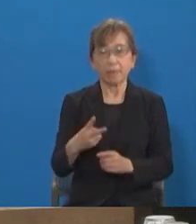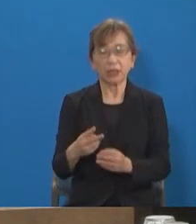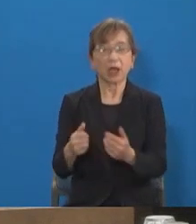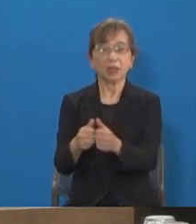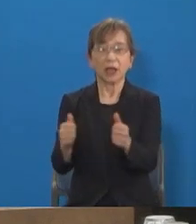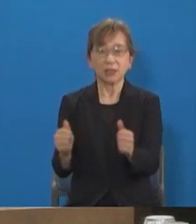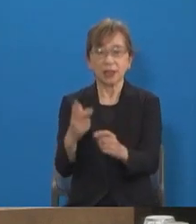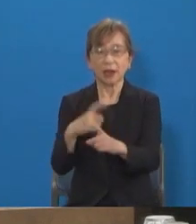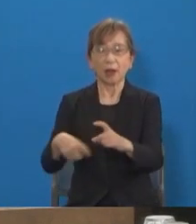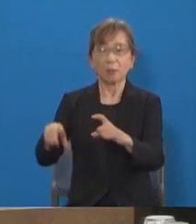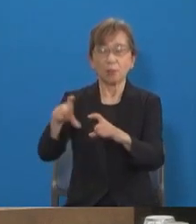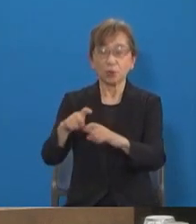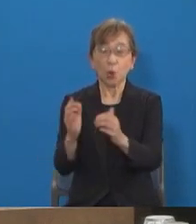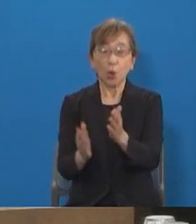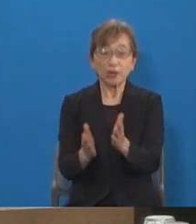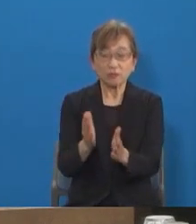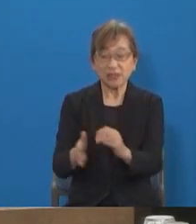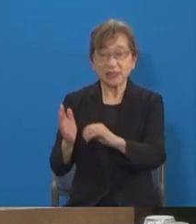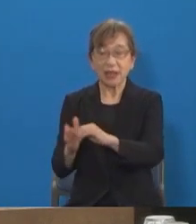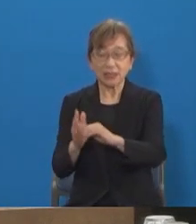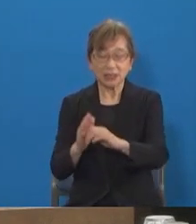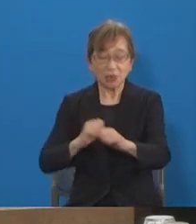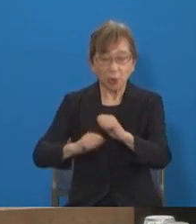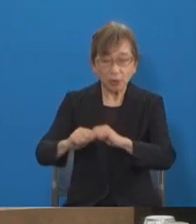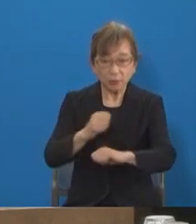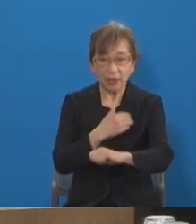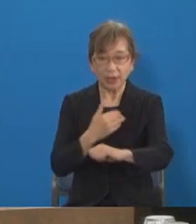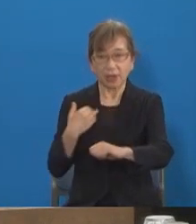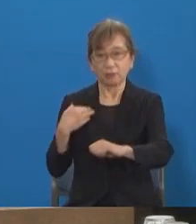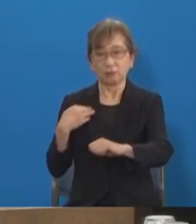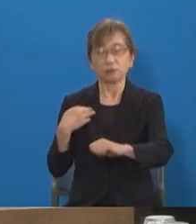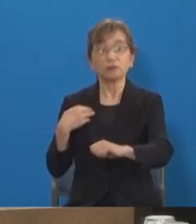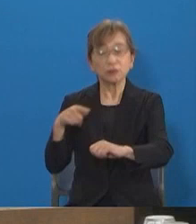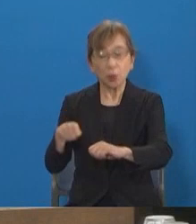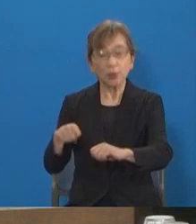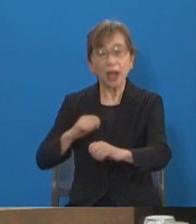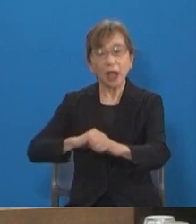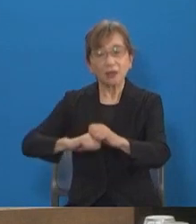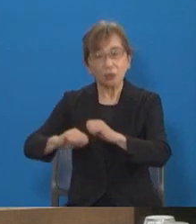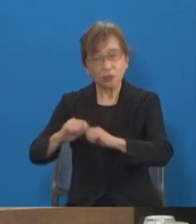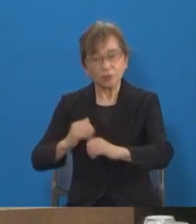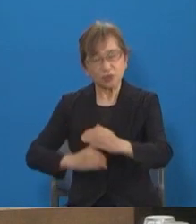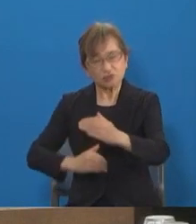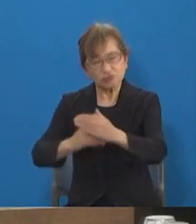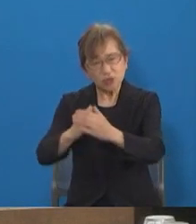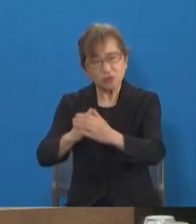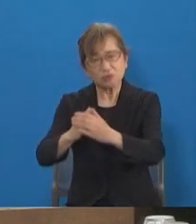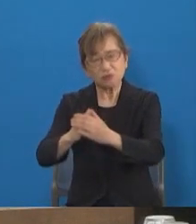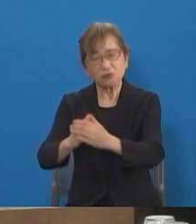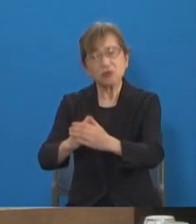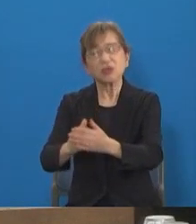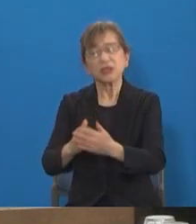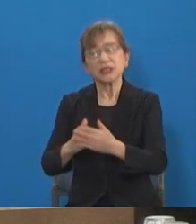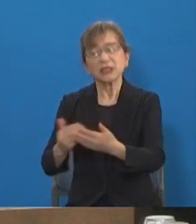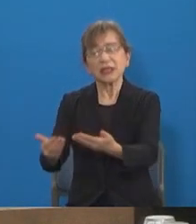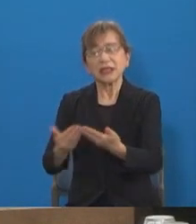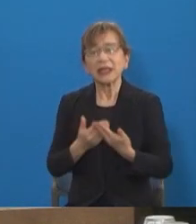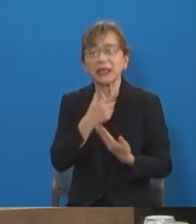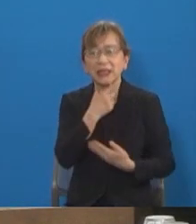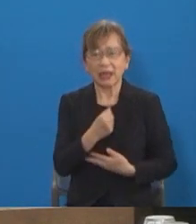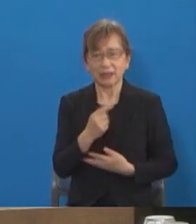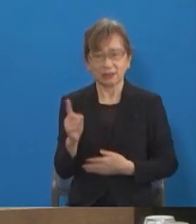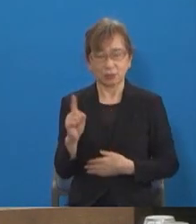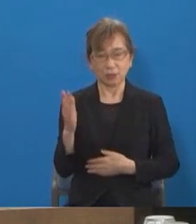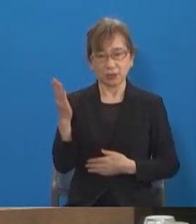がもっと育児・家事に取り組むことができるよう、取り組みを充実させていただきたいと思いますが、いかがでしょう